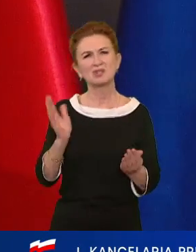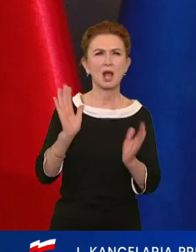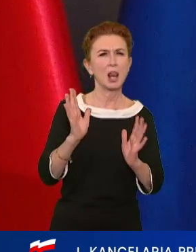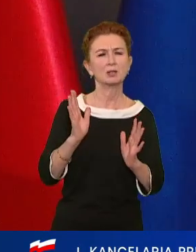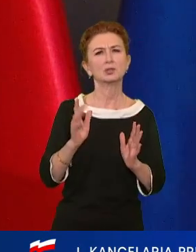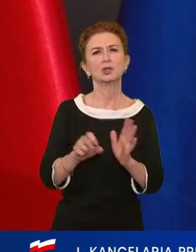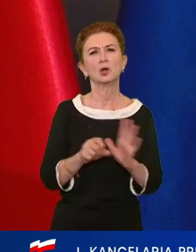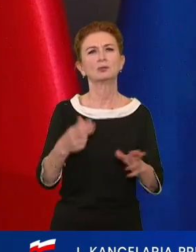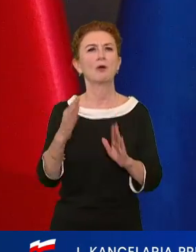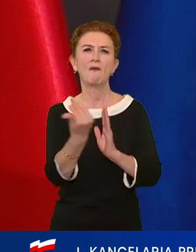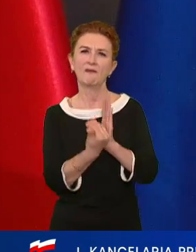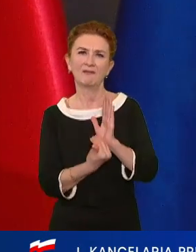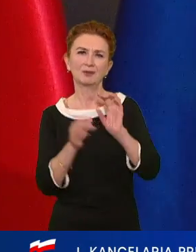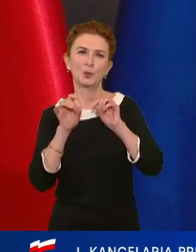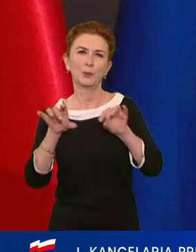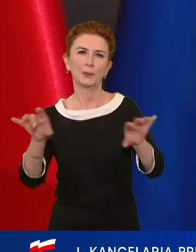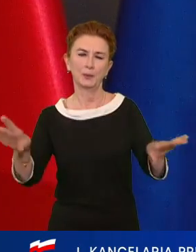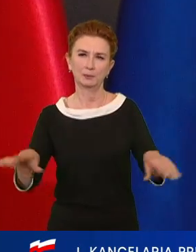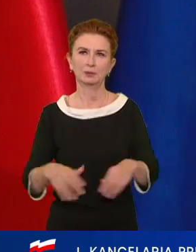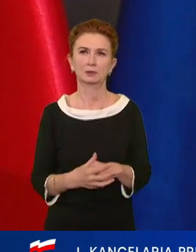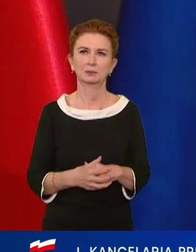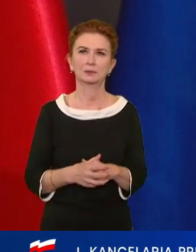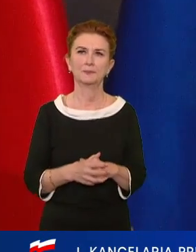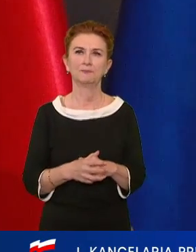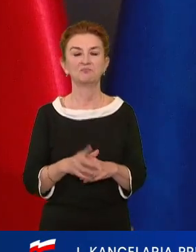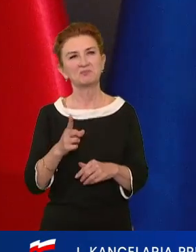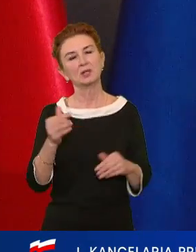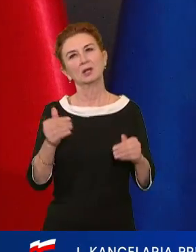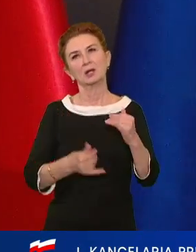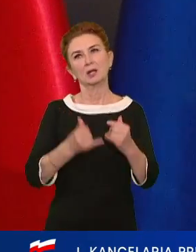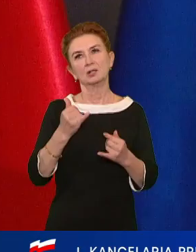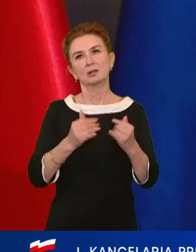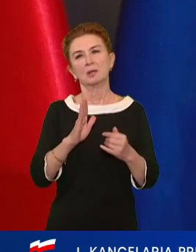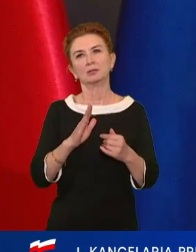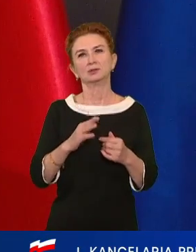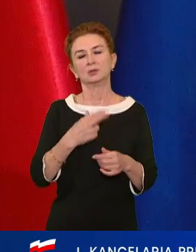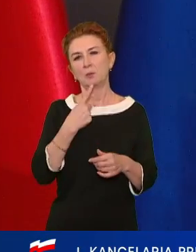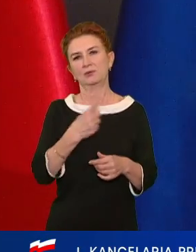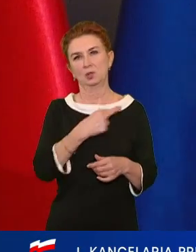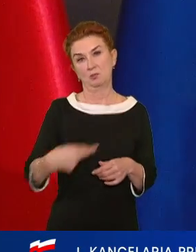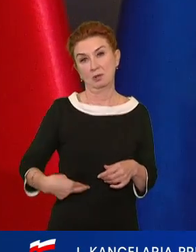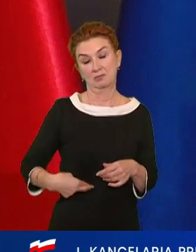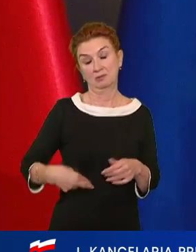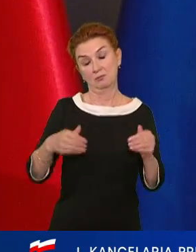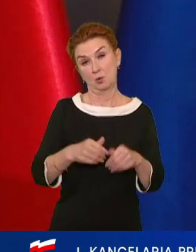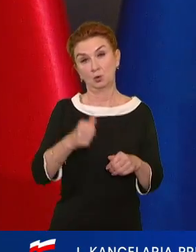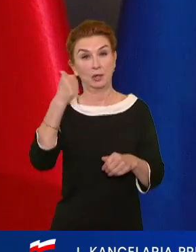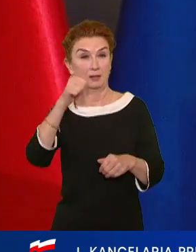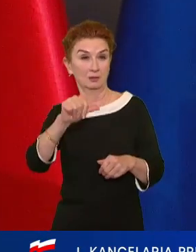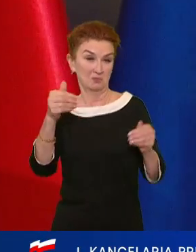warunków epistemicznych związku z tym czy to będzie tak jak powiedział pan premier tydzień czy dwa czy też